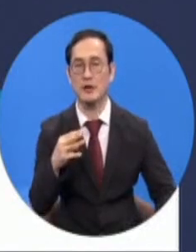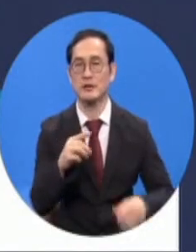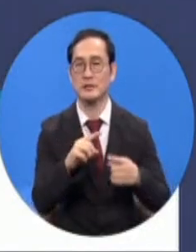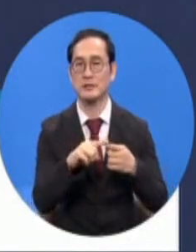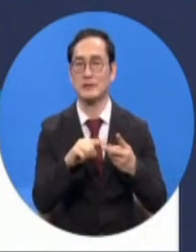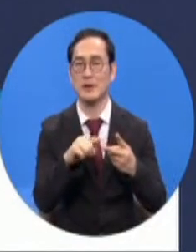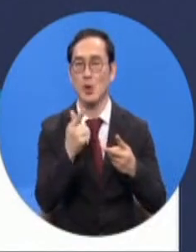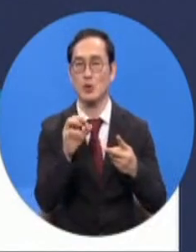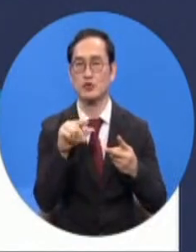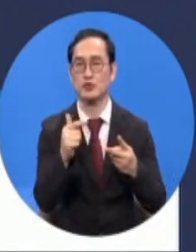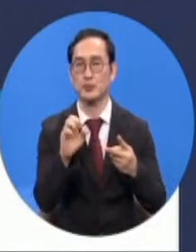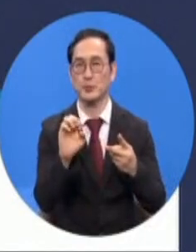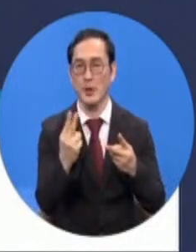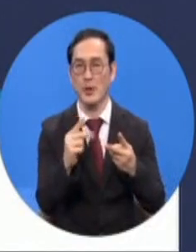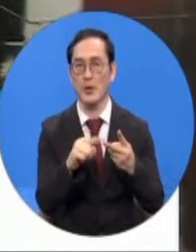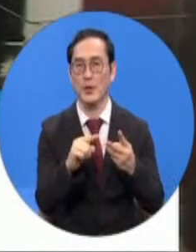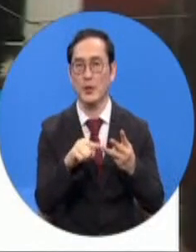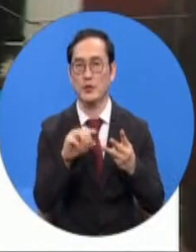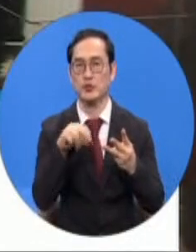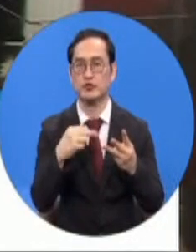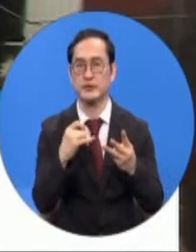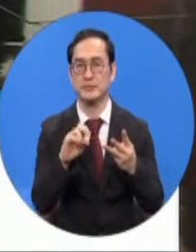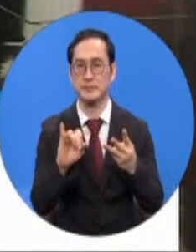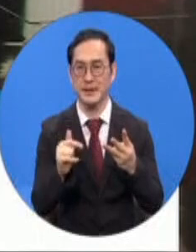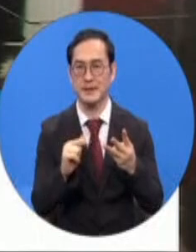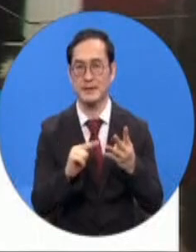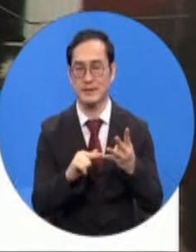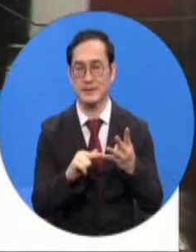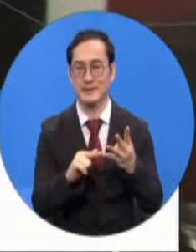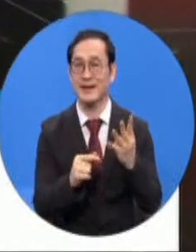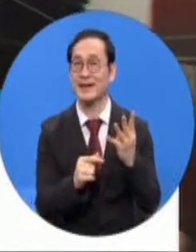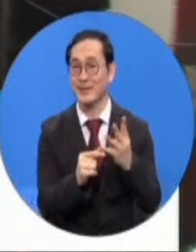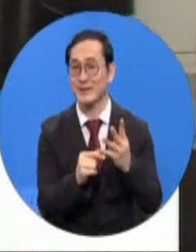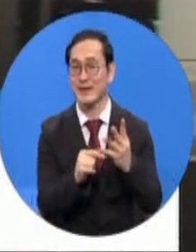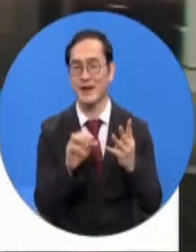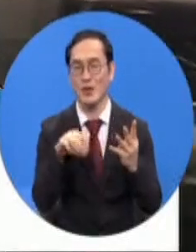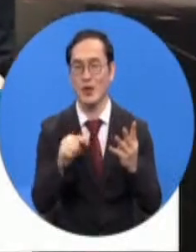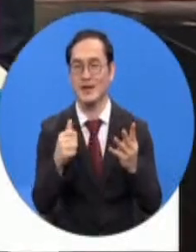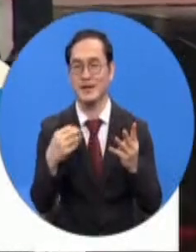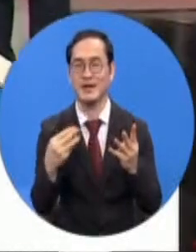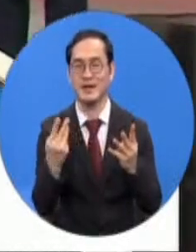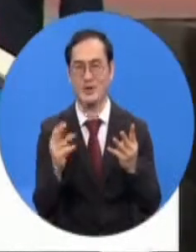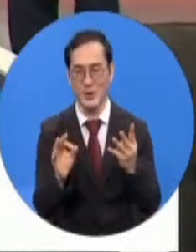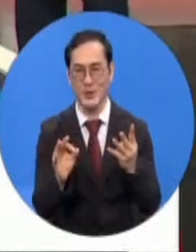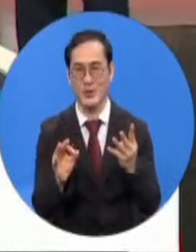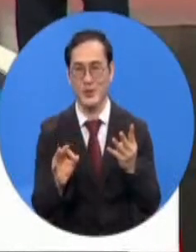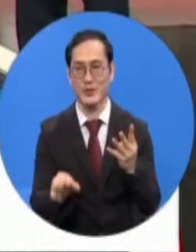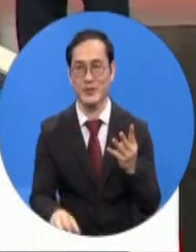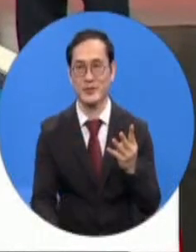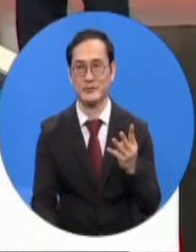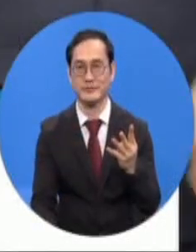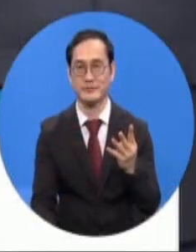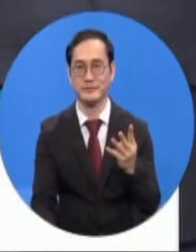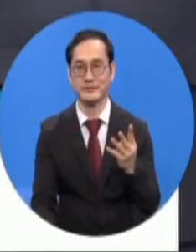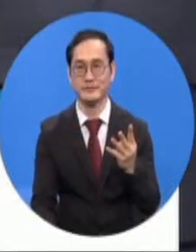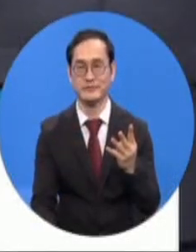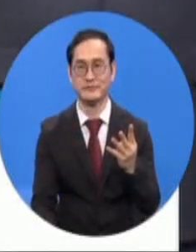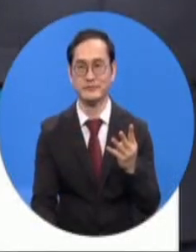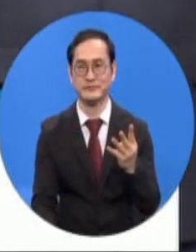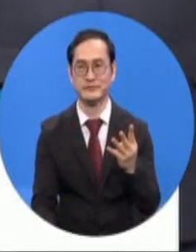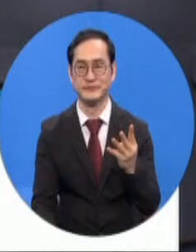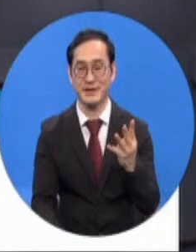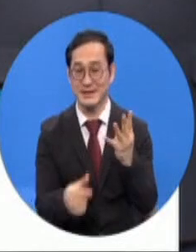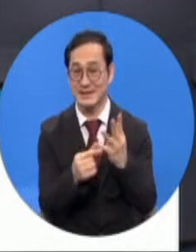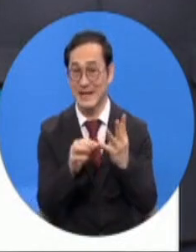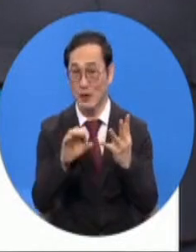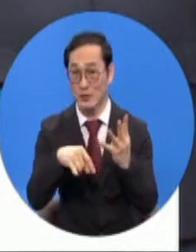검찰총장, 홍준표 의원과 유승민 전 의원에 더해 원희룡 전 제주지사까지 4강에 합류했는데요. 치열하게 4위 다툼을